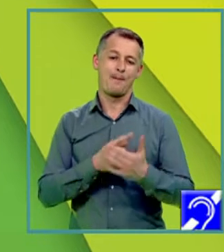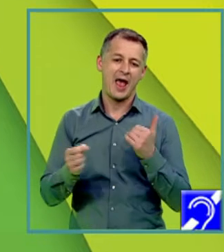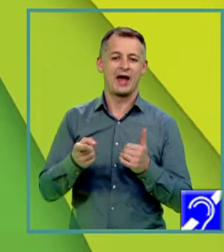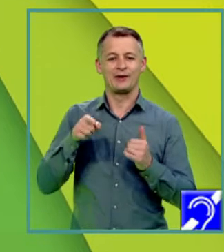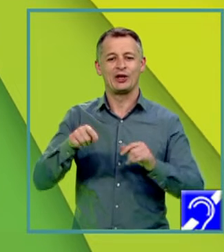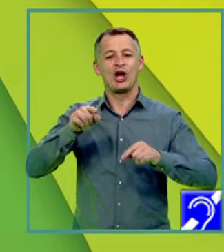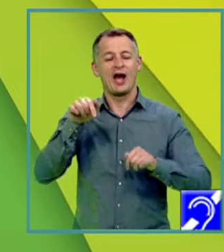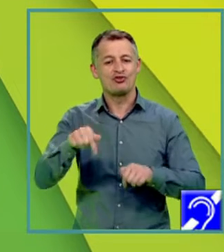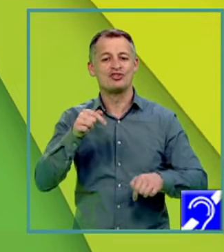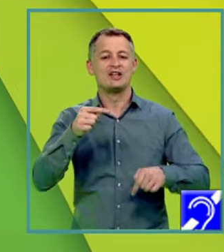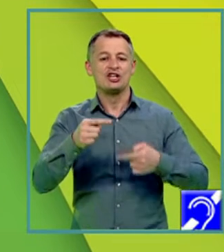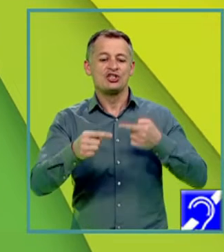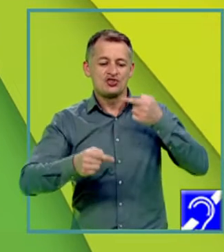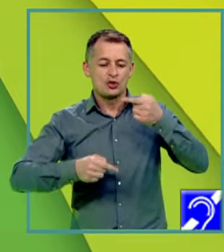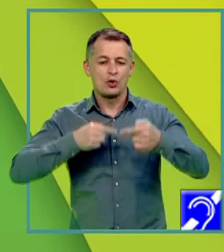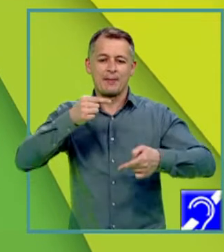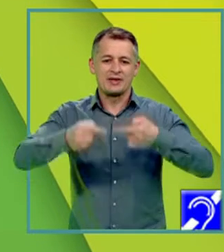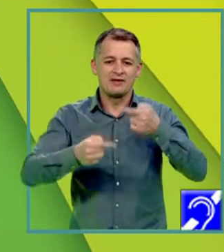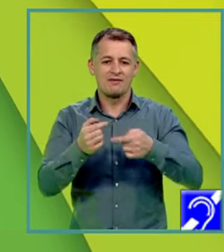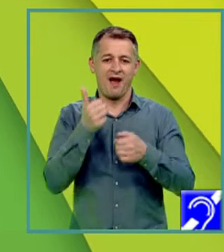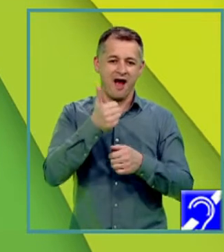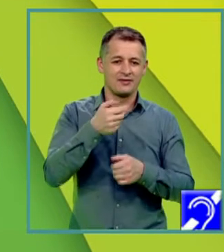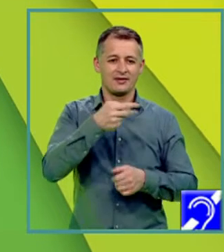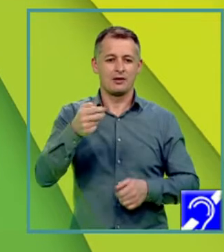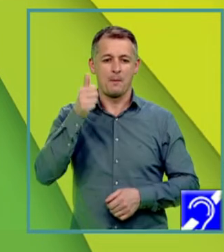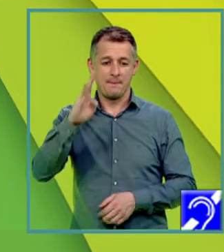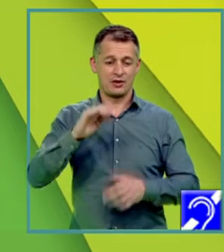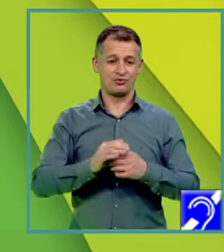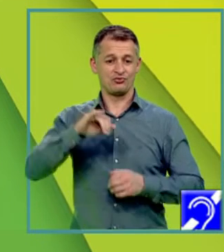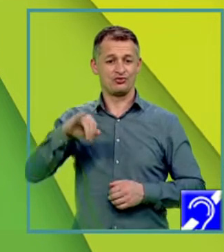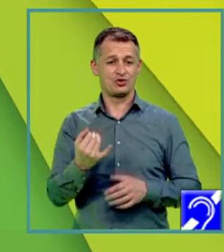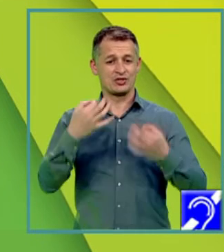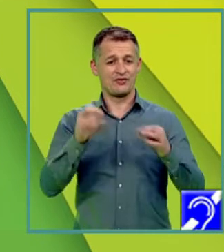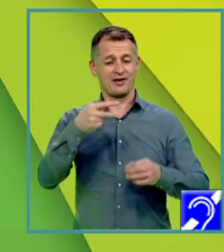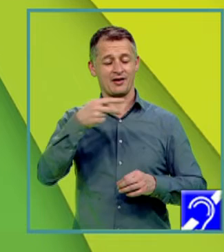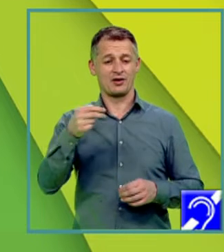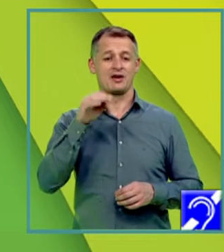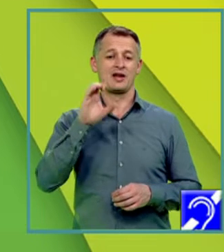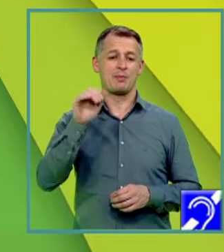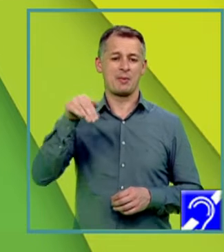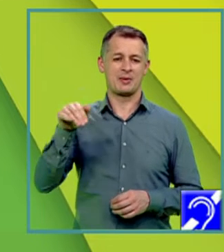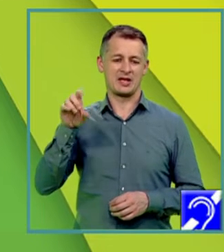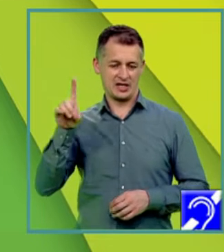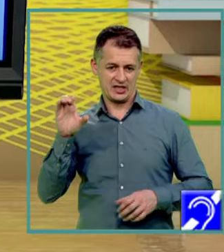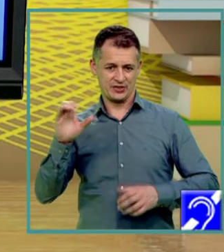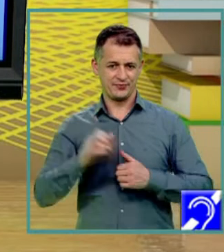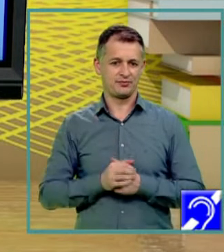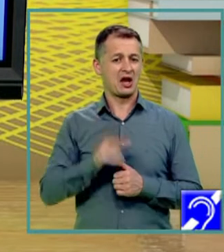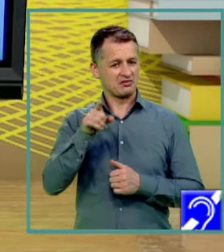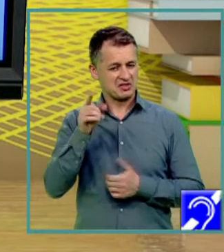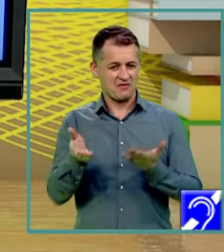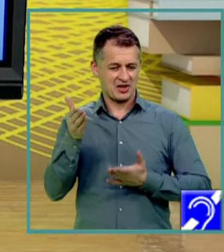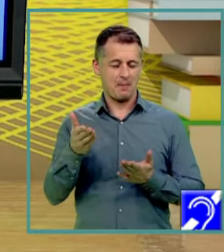ciclu repetitiv se observă că a este egal cu b și va fi egal cu cm DC această variantă este